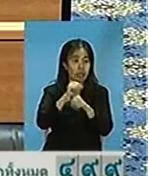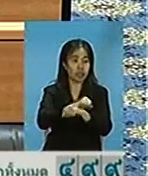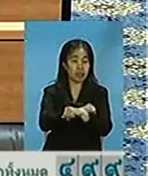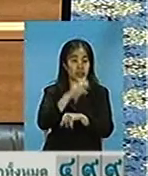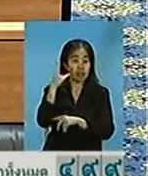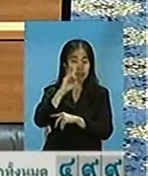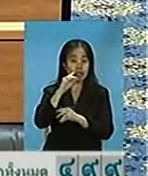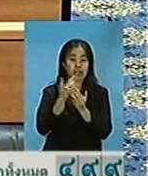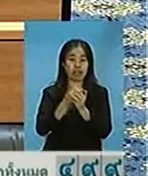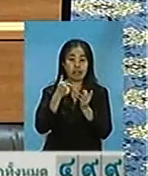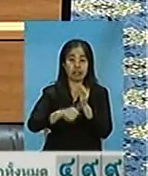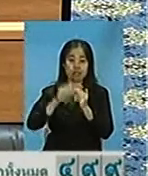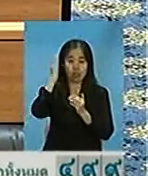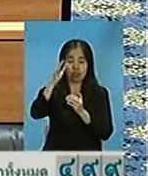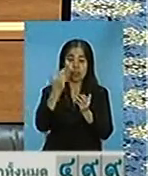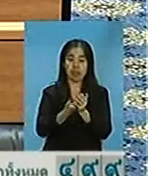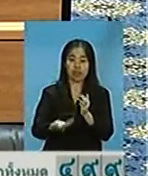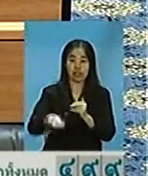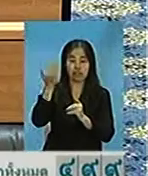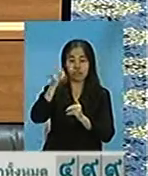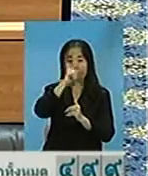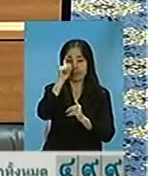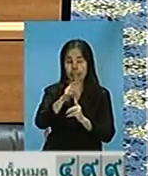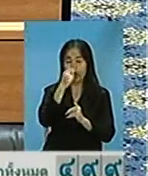งินเซตวันนี้พรุ่งนี้ยางขึ้นราค